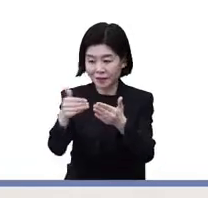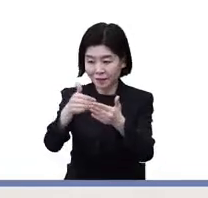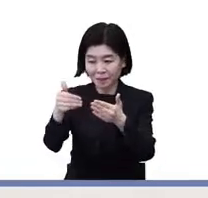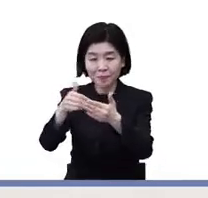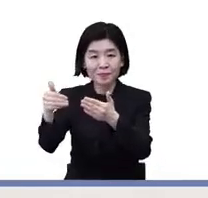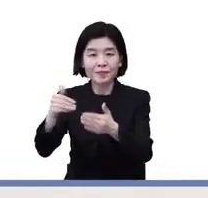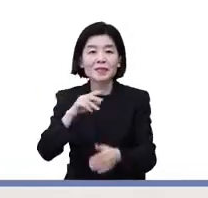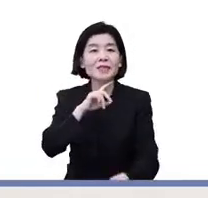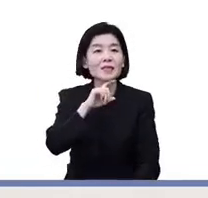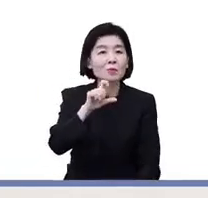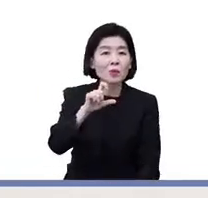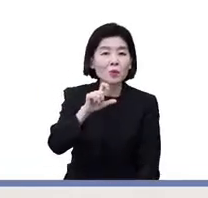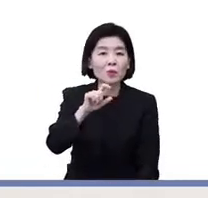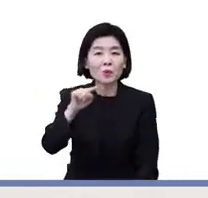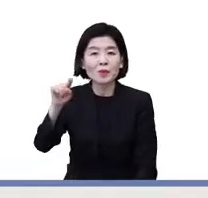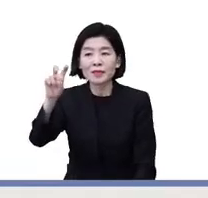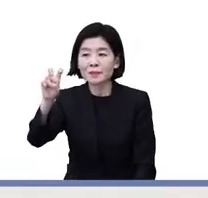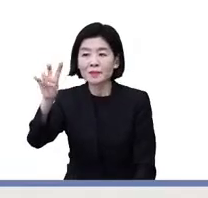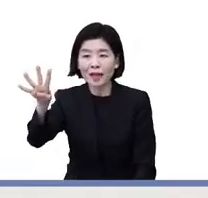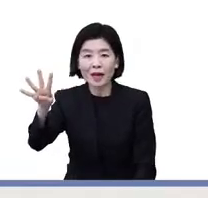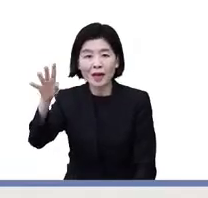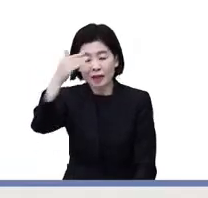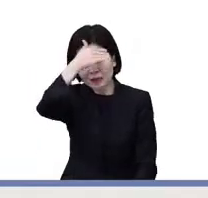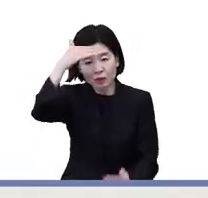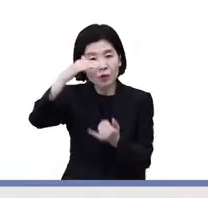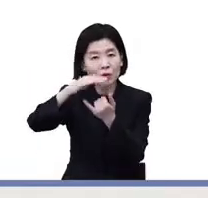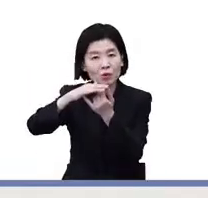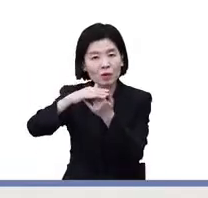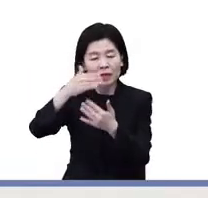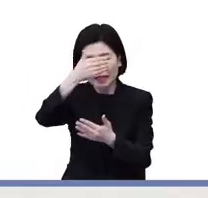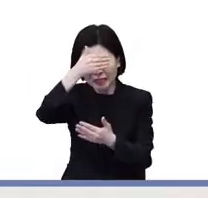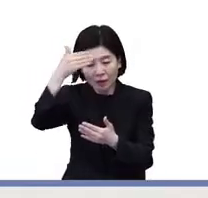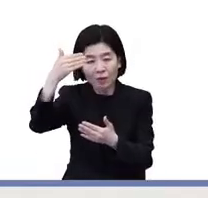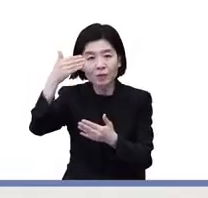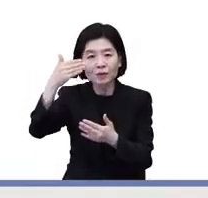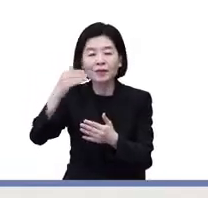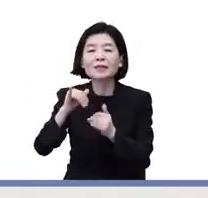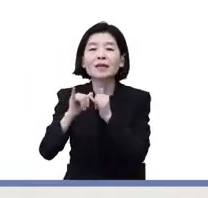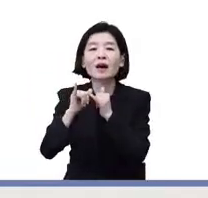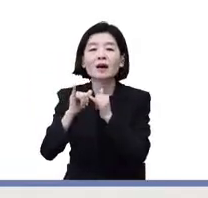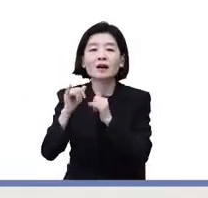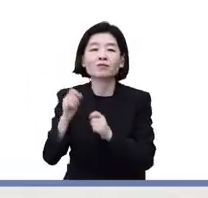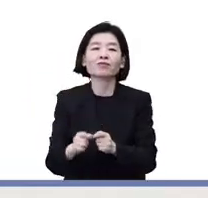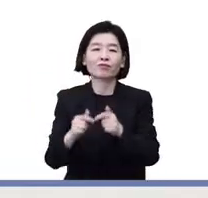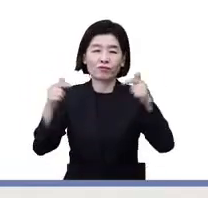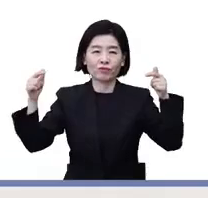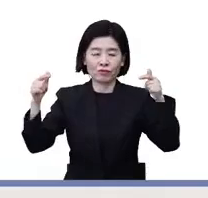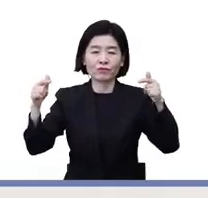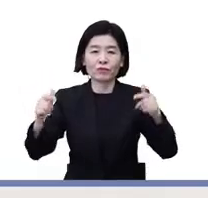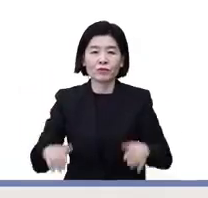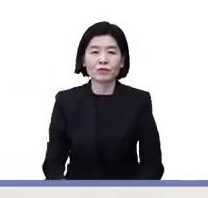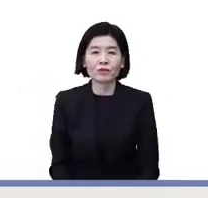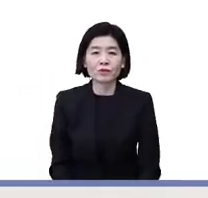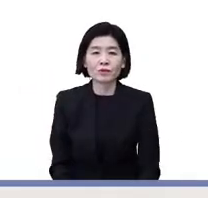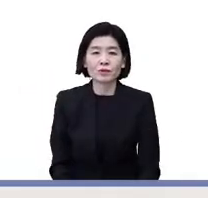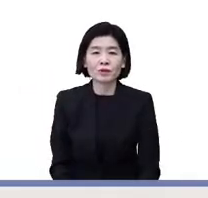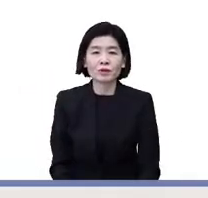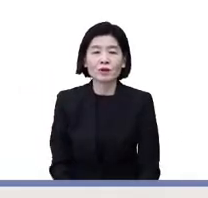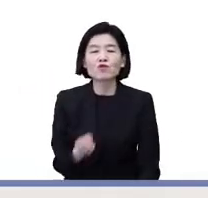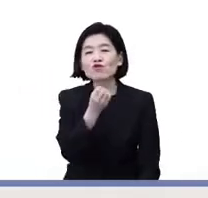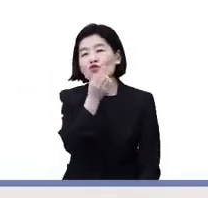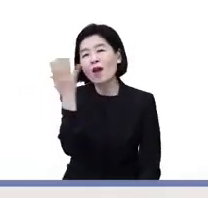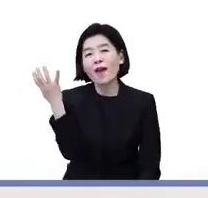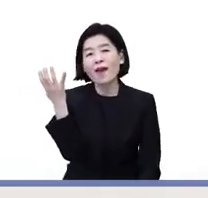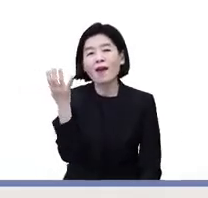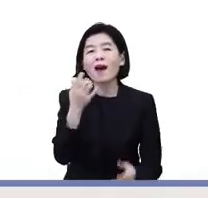저 15세에서 24세 정도 청소년 젊은 성인에서가 확 증가를 한 거잖아요. 저 연령대가 일종의 유행을